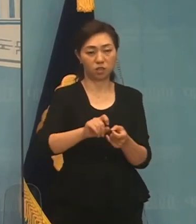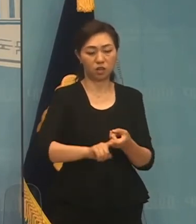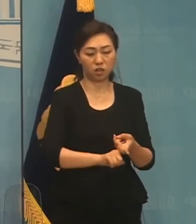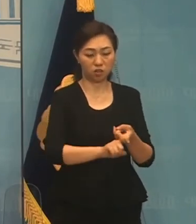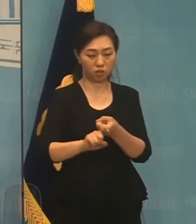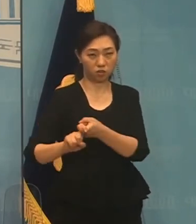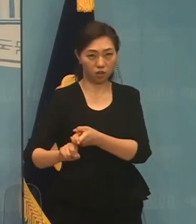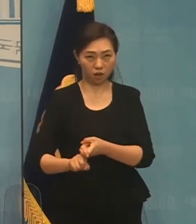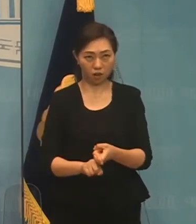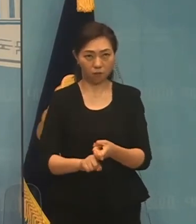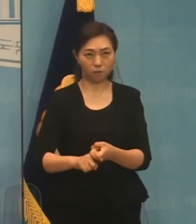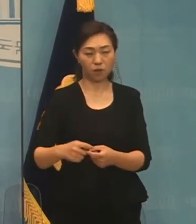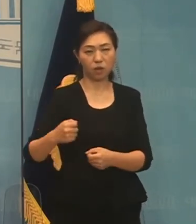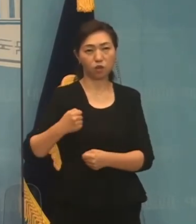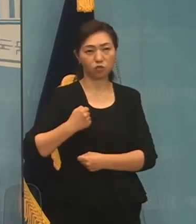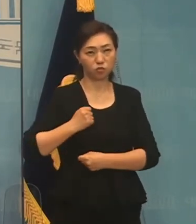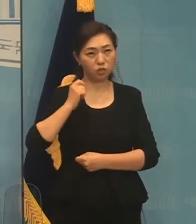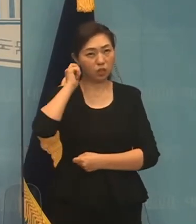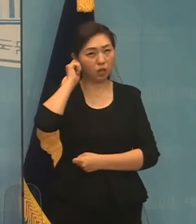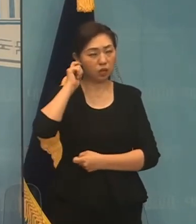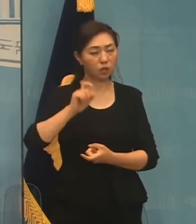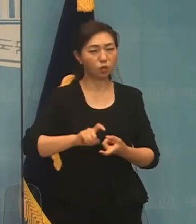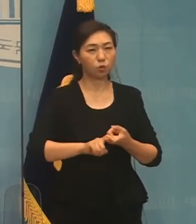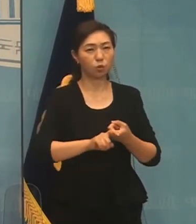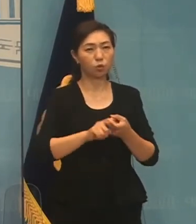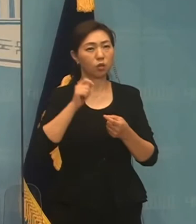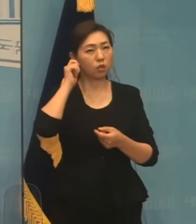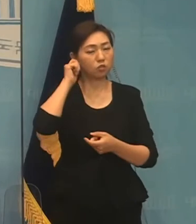군사 동맹을 강하게